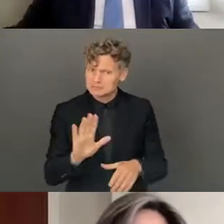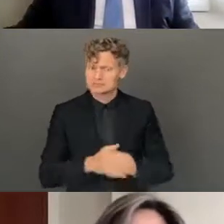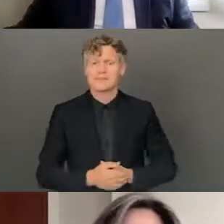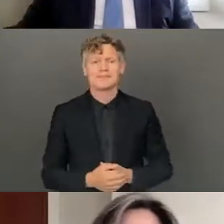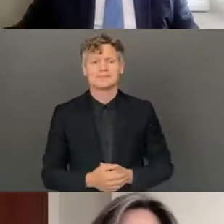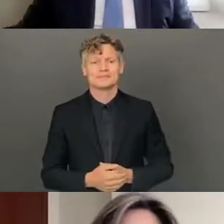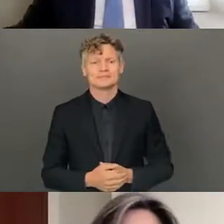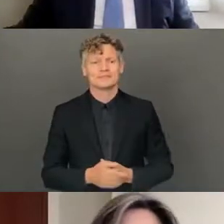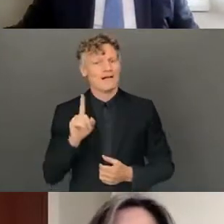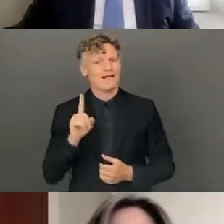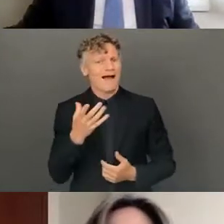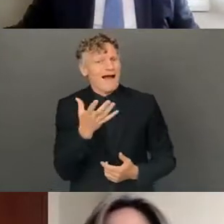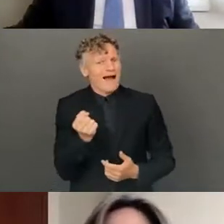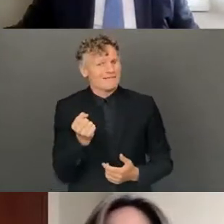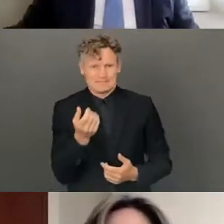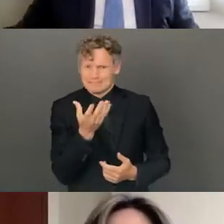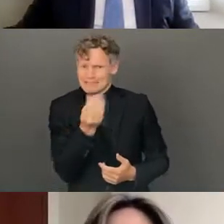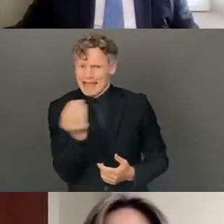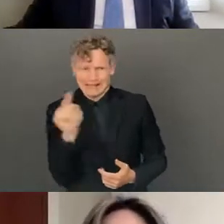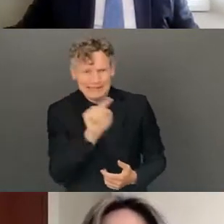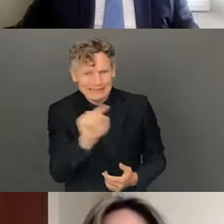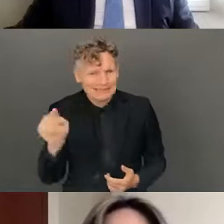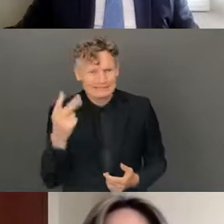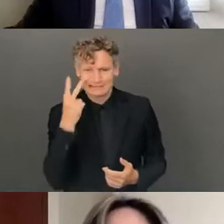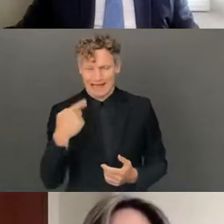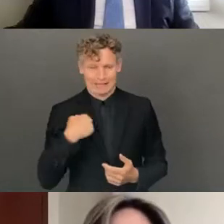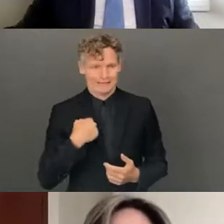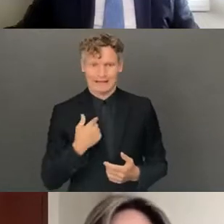été des périodes de solitude,